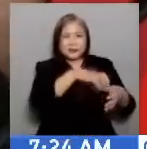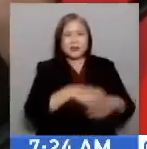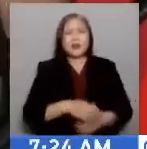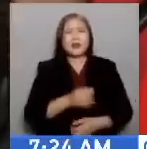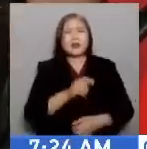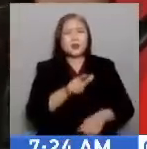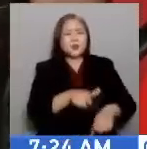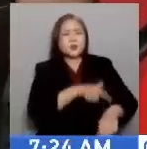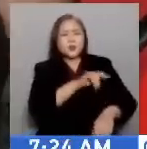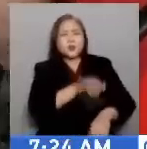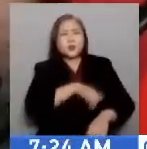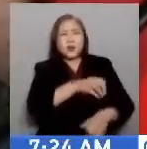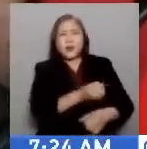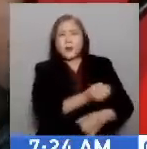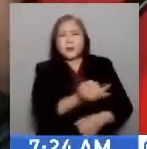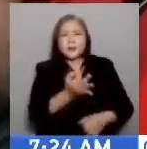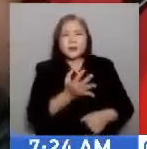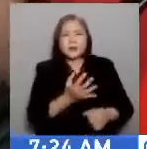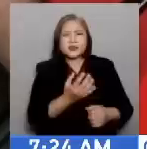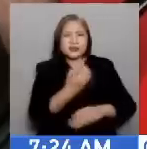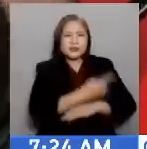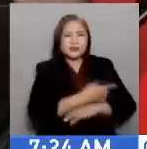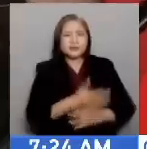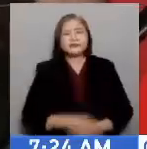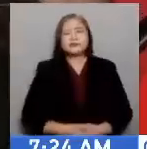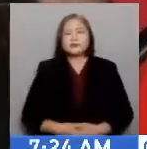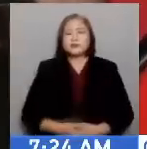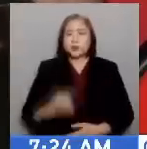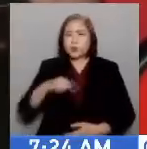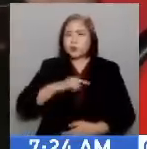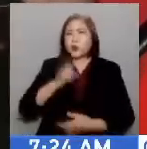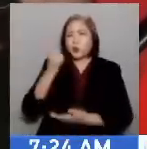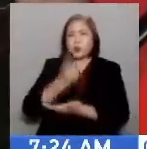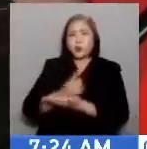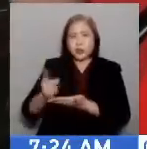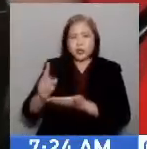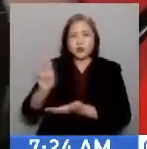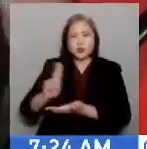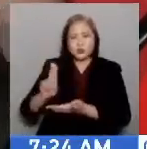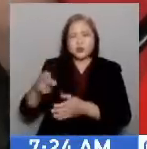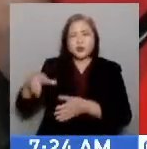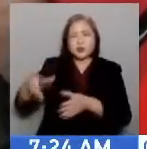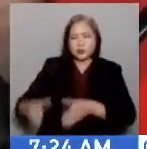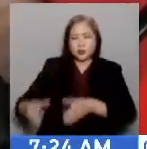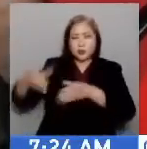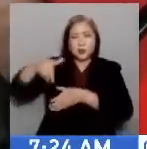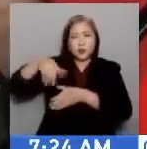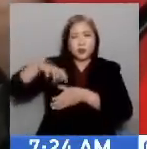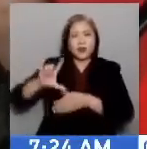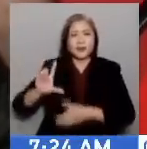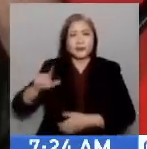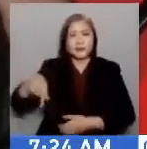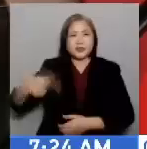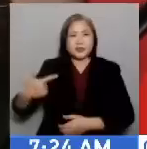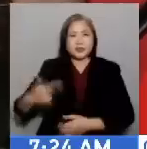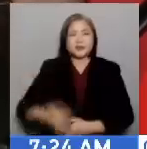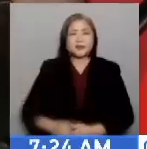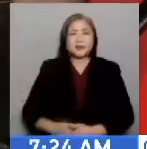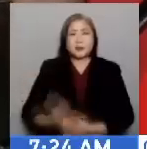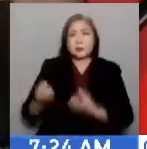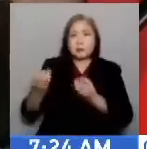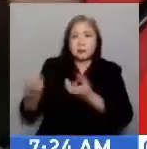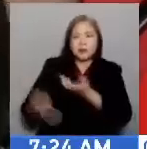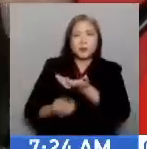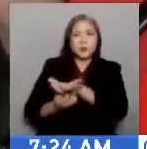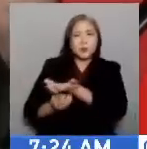kilograms? Almost 1 week po. 1 week lang. Isang tangke. Okay. Isang tangke dahil siyempre marami ho silang niluluto. So,